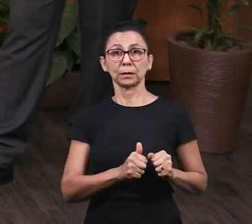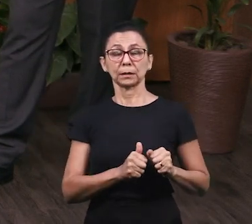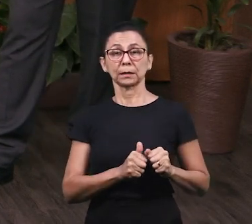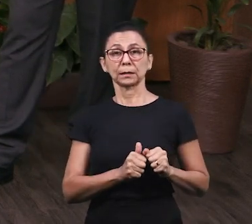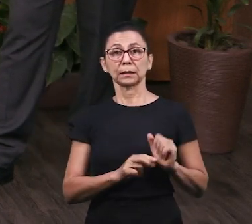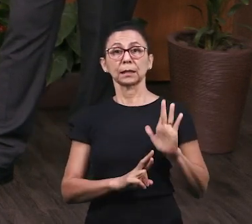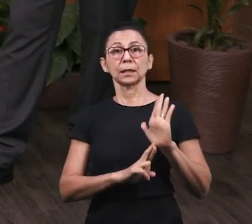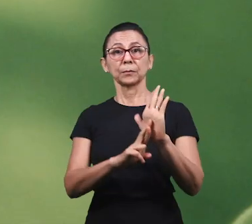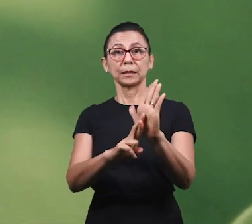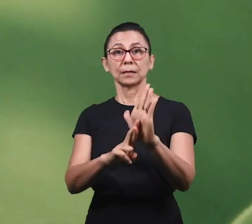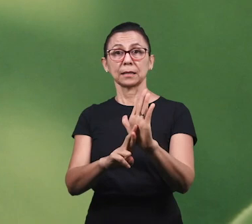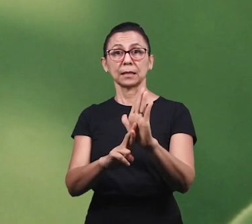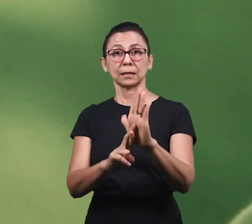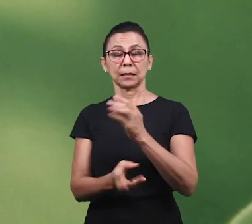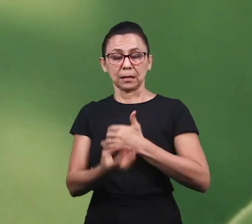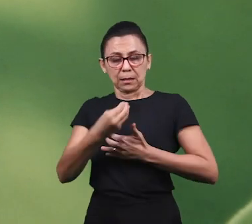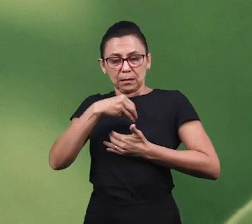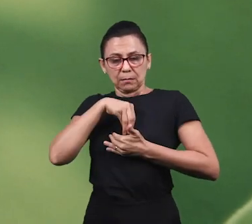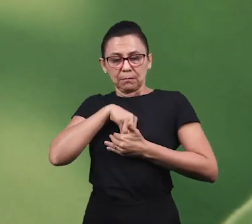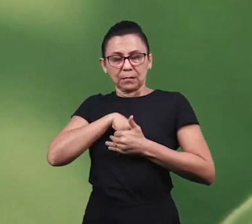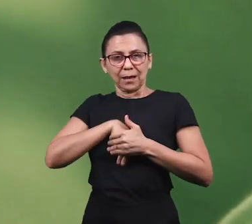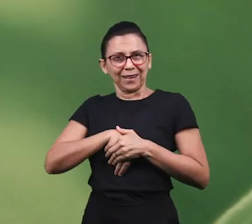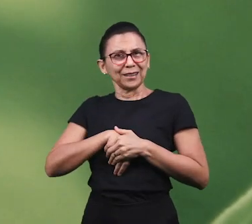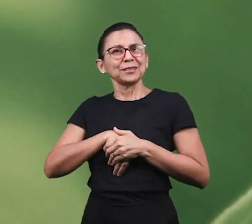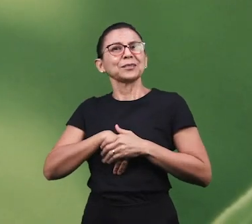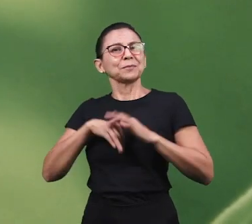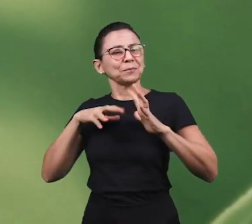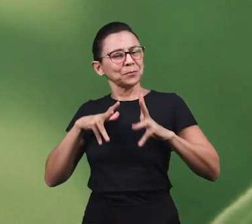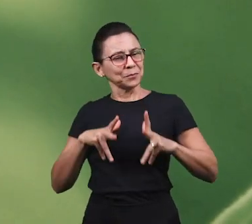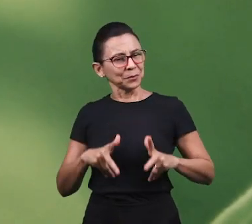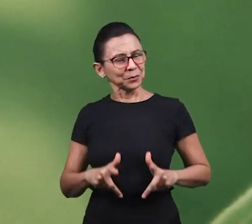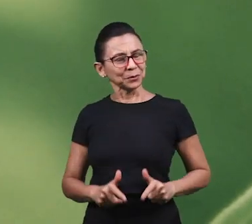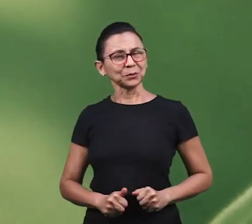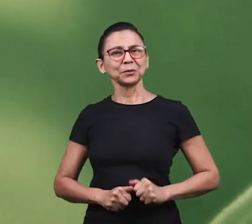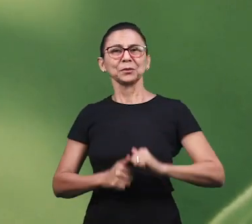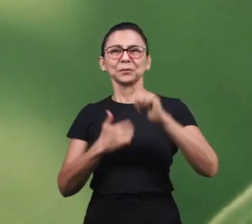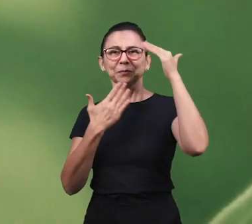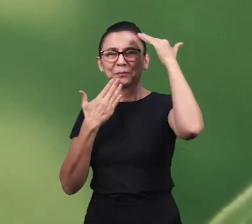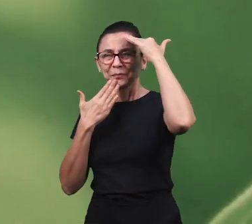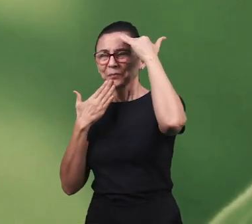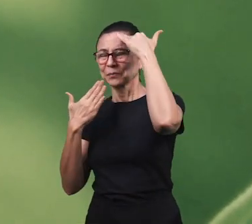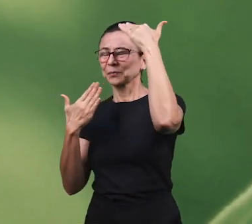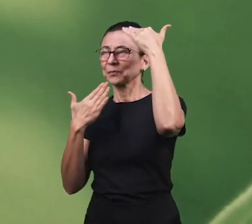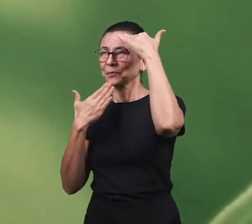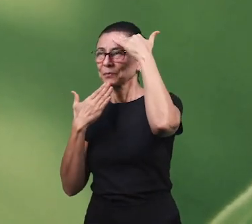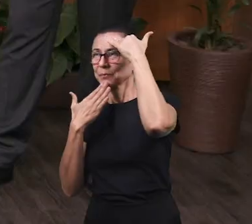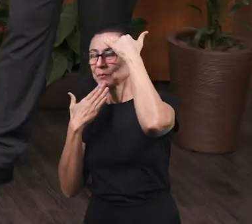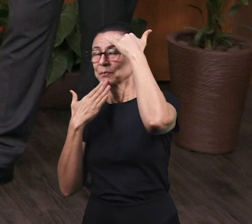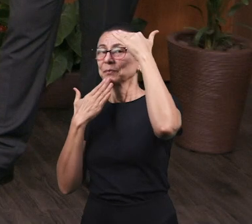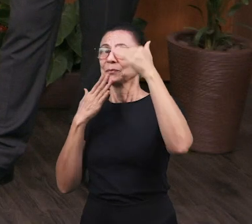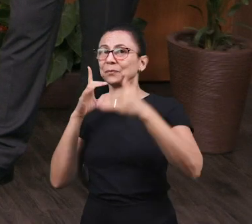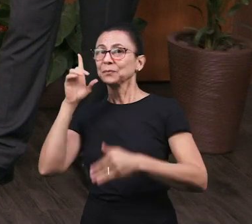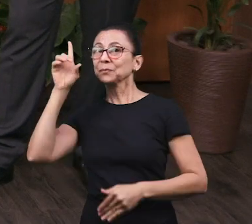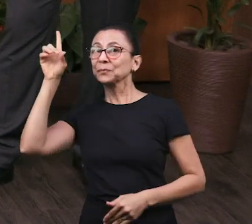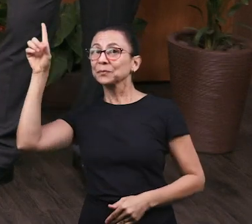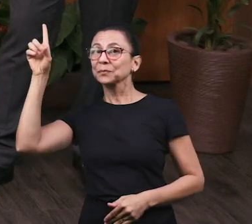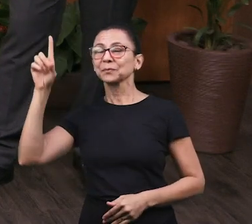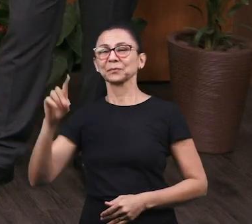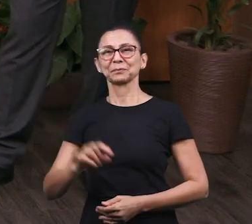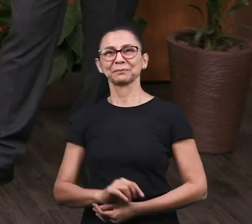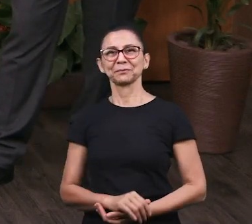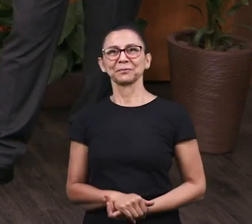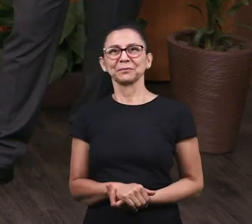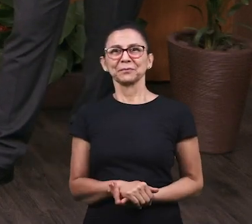sainteté et en amour et en gratitude. Nous allons entendre maintenant une